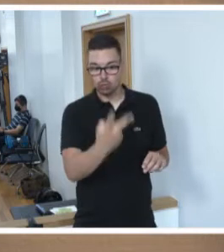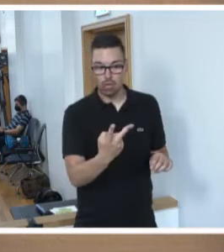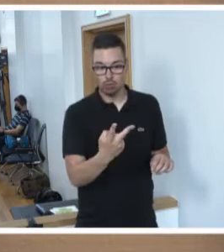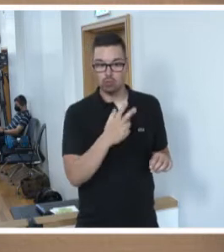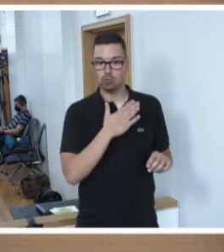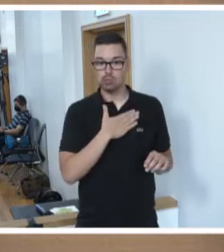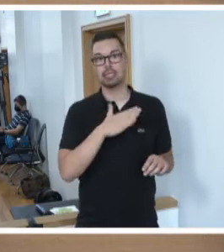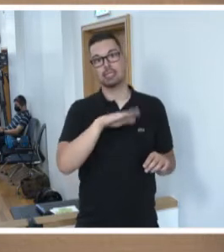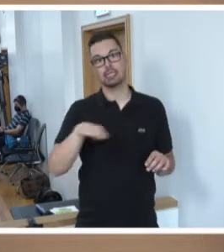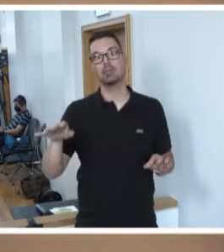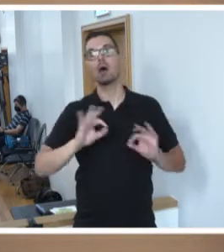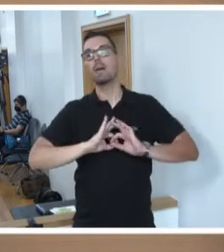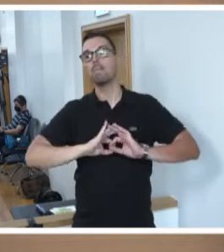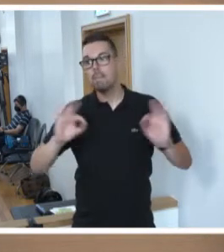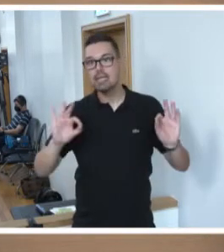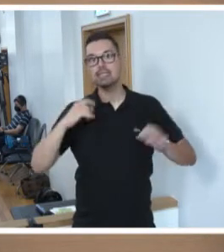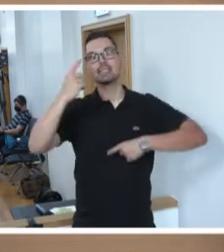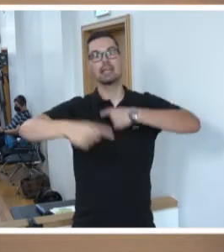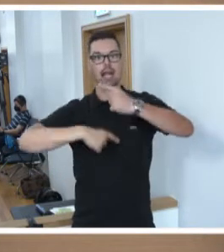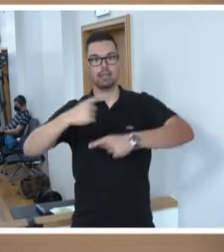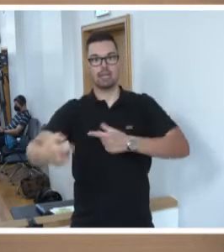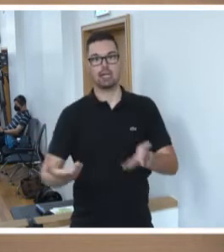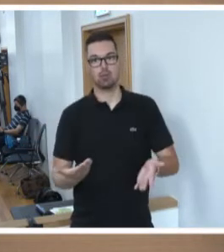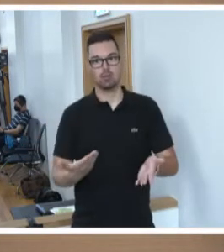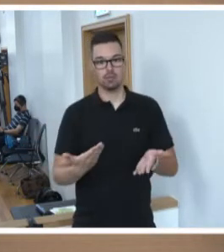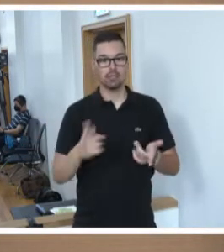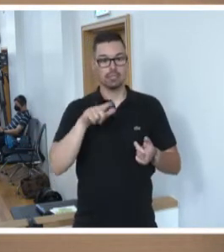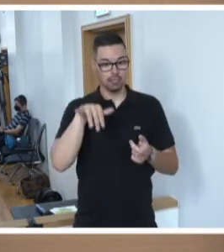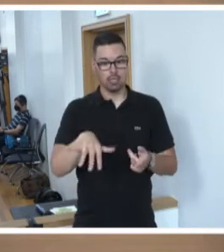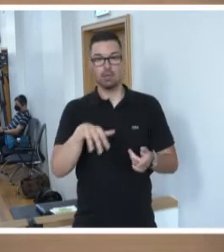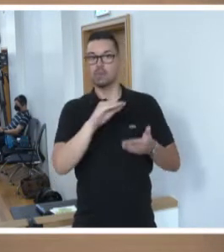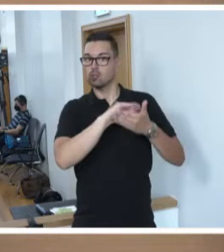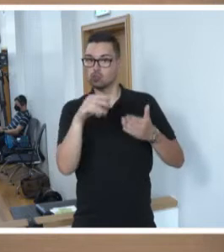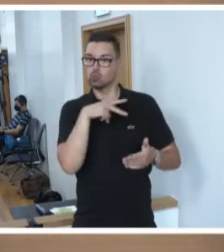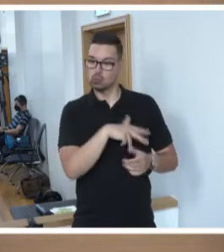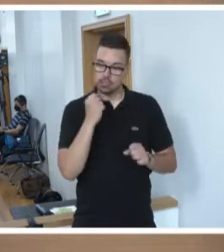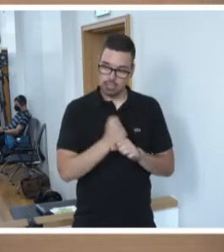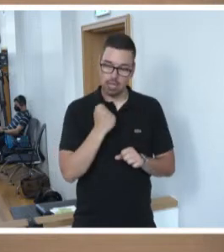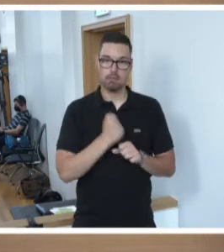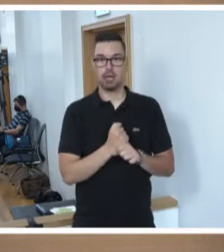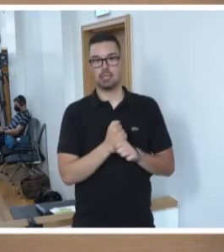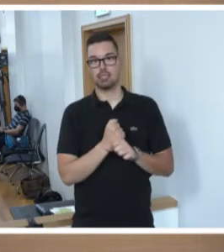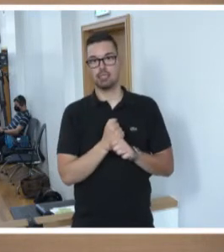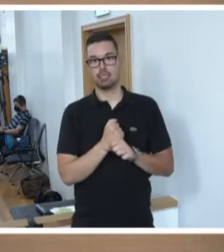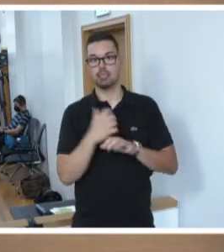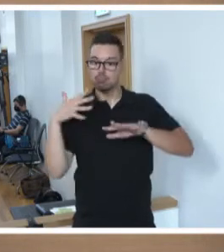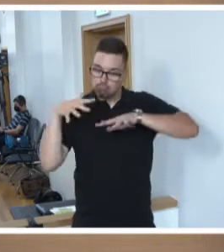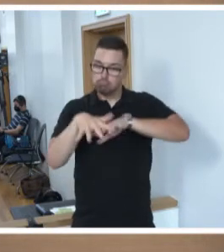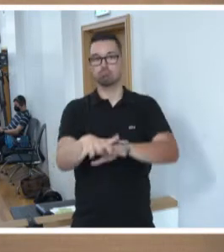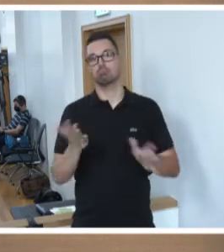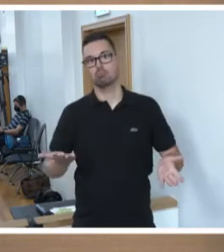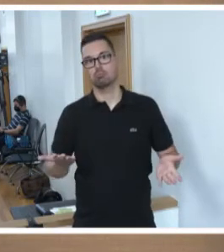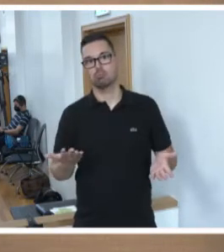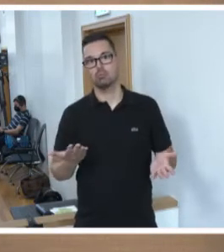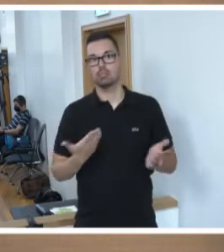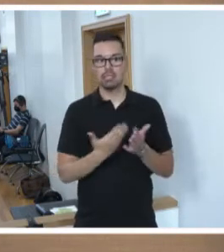unsere Kinder nur dann bestmöglich entwickeln können, wenn Schulsozialarbeit angemessen in den Schulalltag eingebunden wird. Und das ist